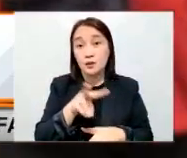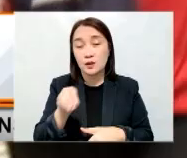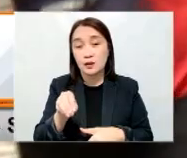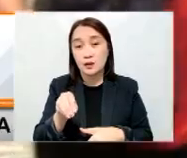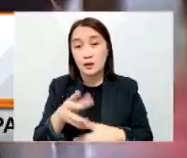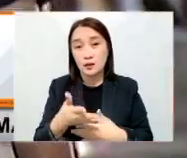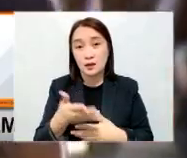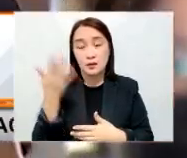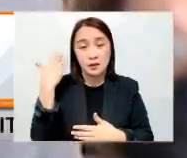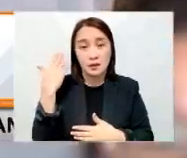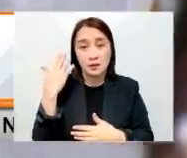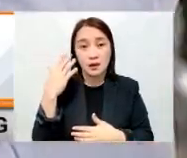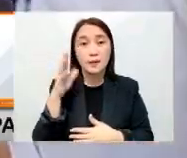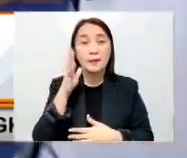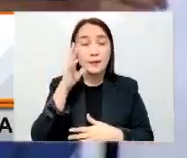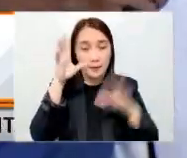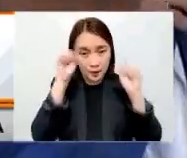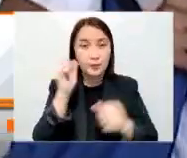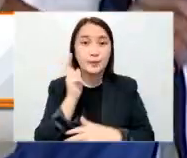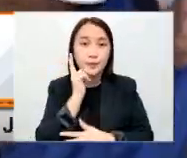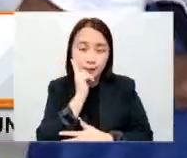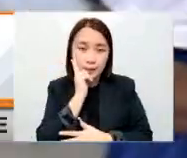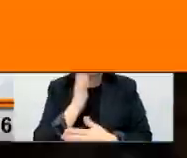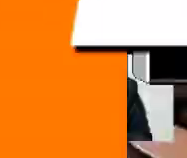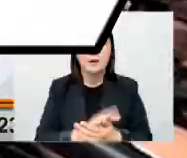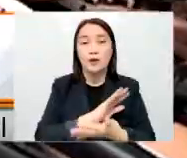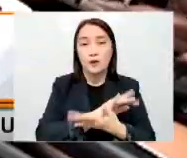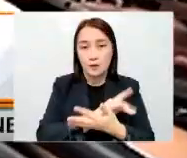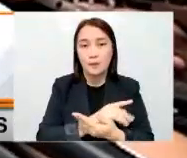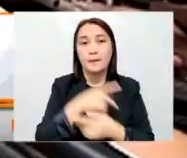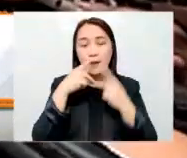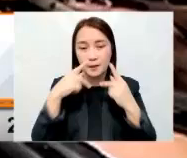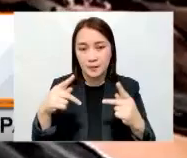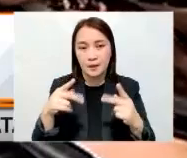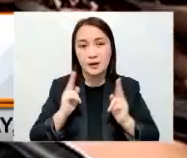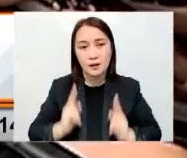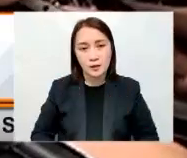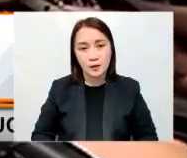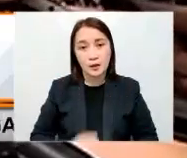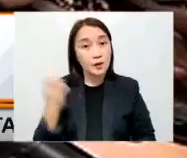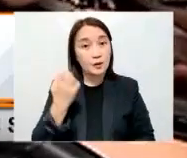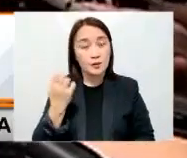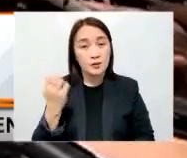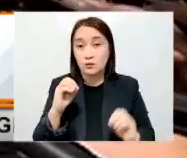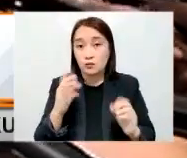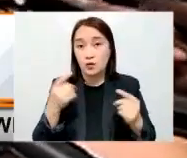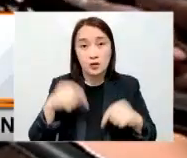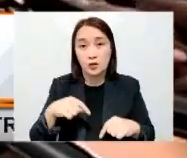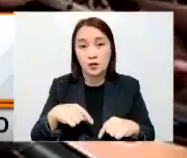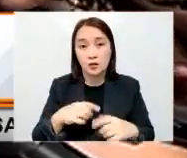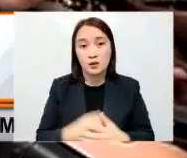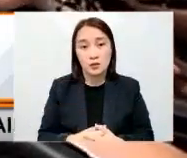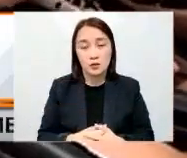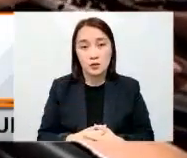Rodrigo Duterte ang COVID-19 public health emergency. Wala nang emergency, eh, di ba? So, WHO. So, tayo, I think I would